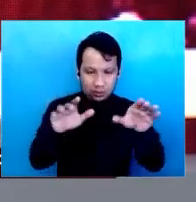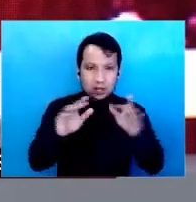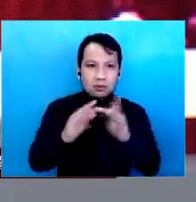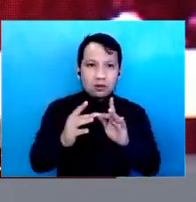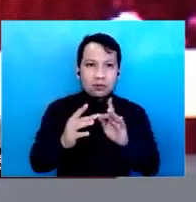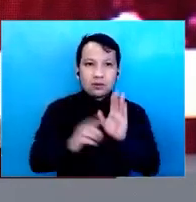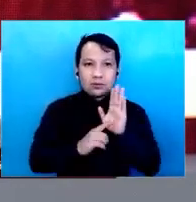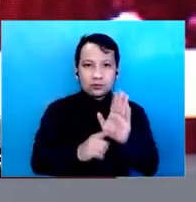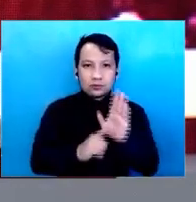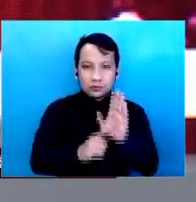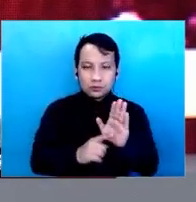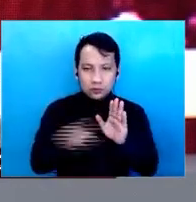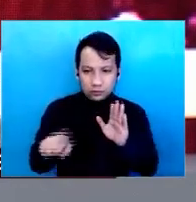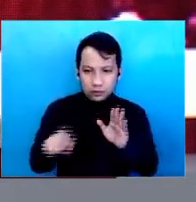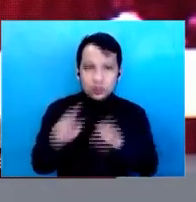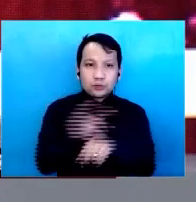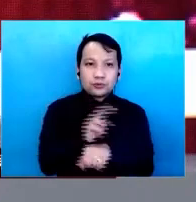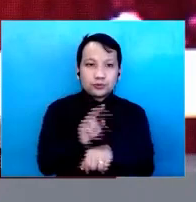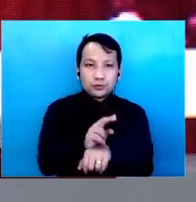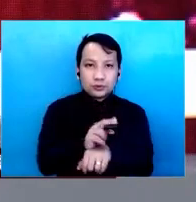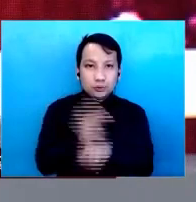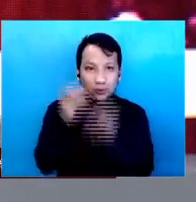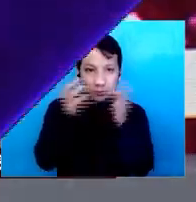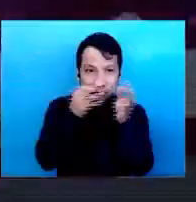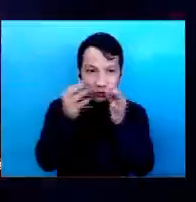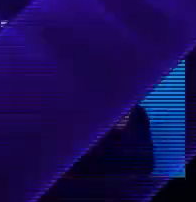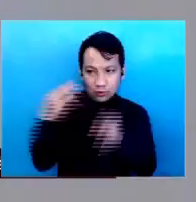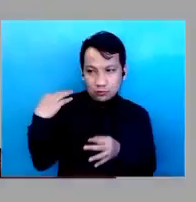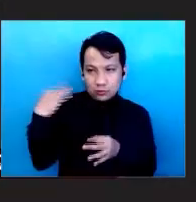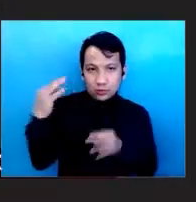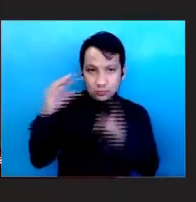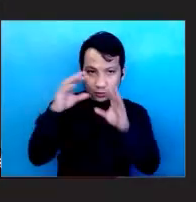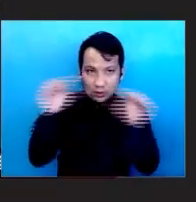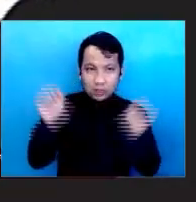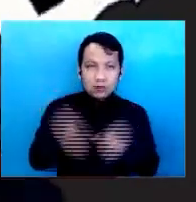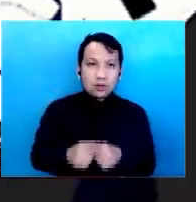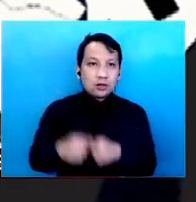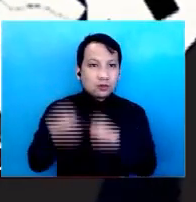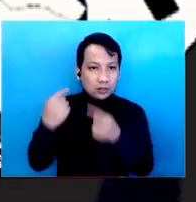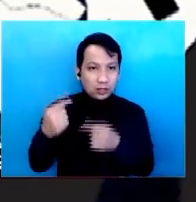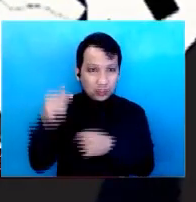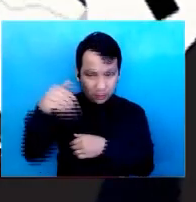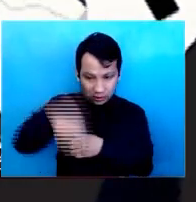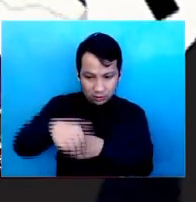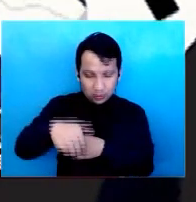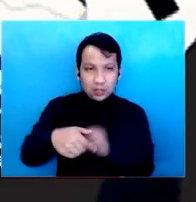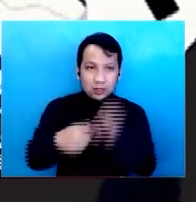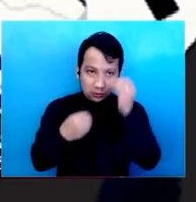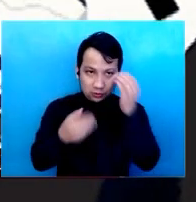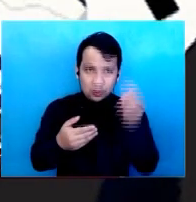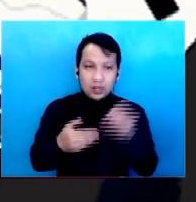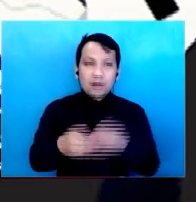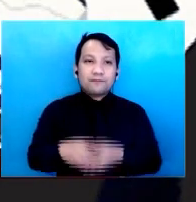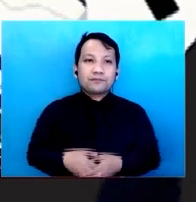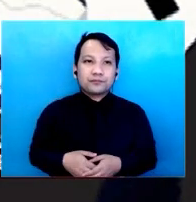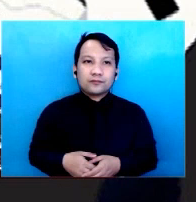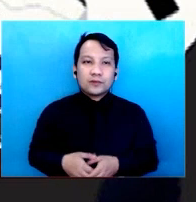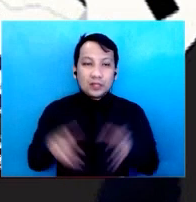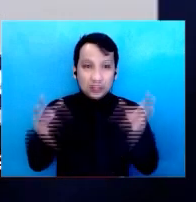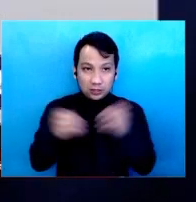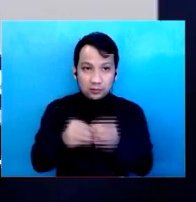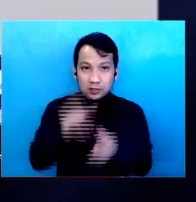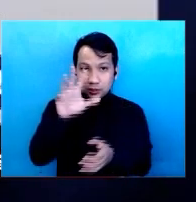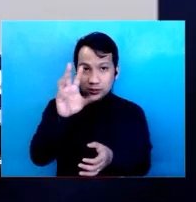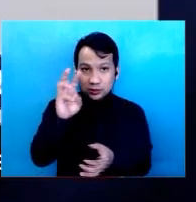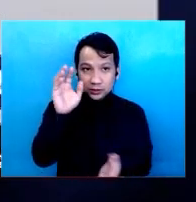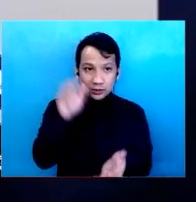ang kandidatong gumagamit daw ng cocaine. Katunayan mula lang kagabi kung kailan sinabi yan ng Pangulo, higit